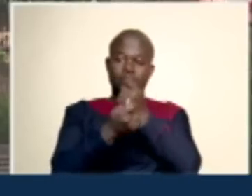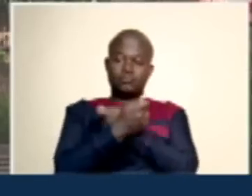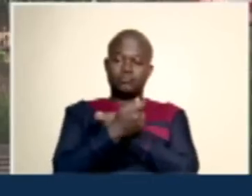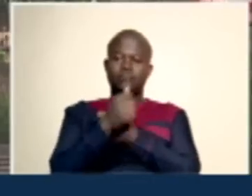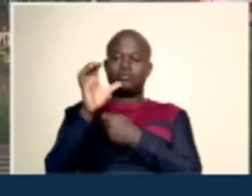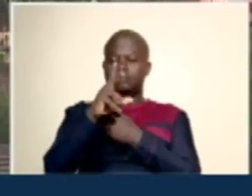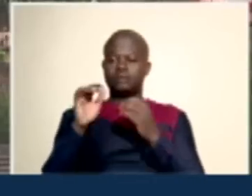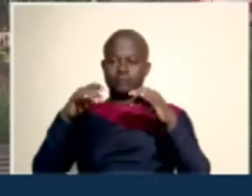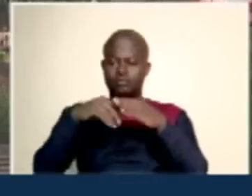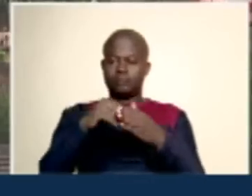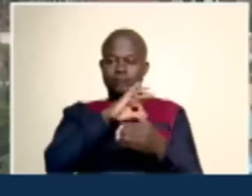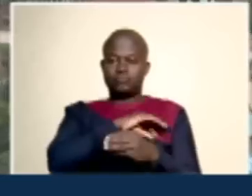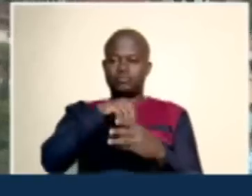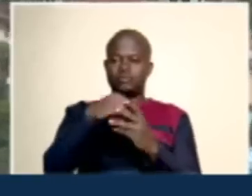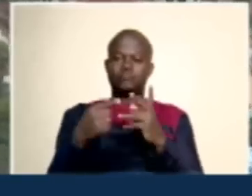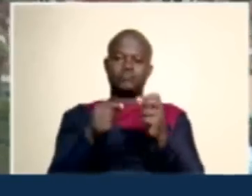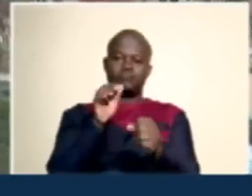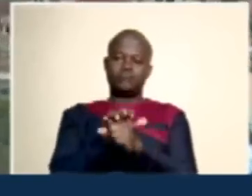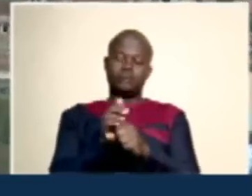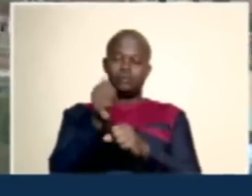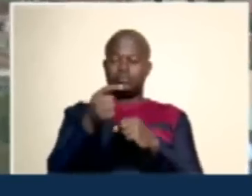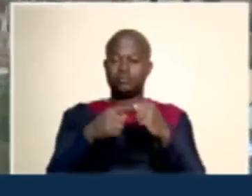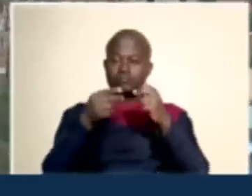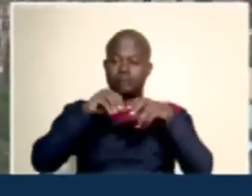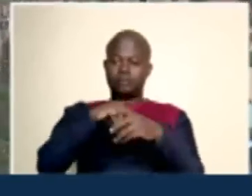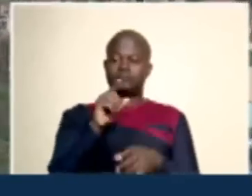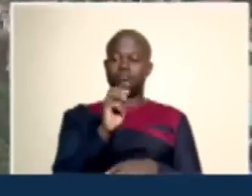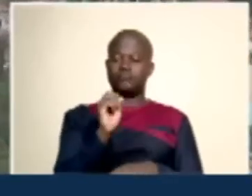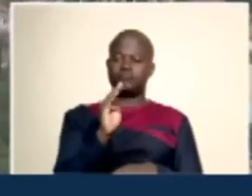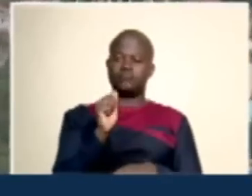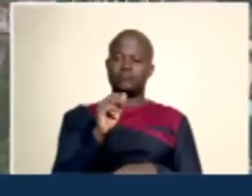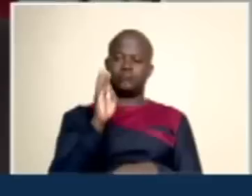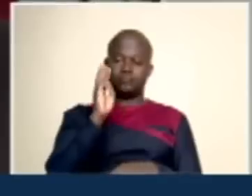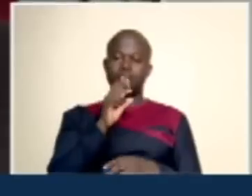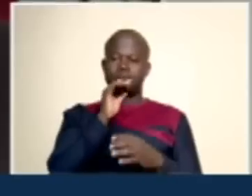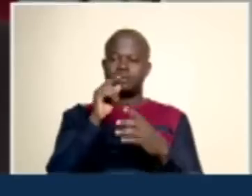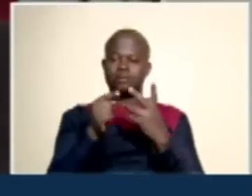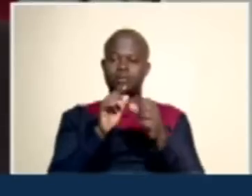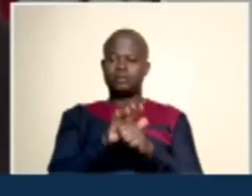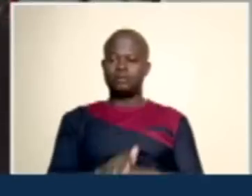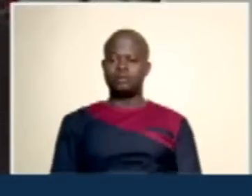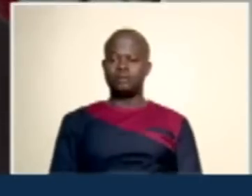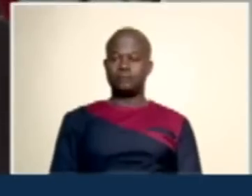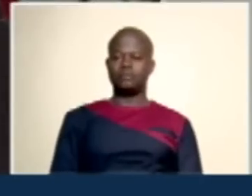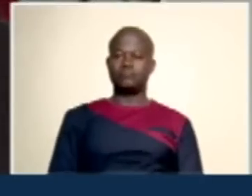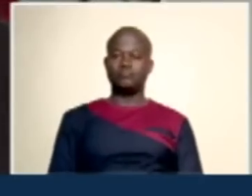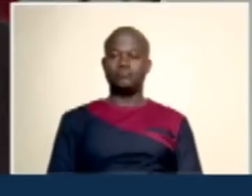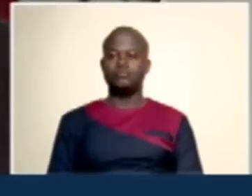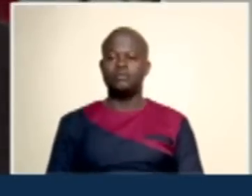Summit bayungukiyemo byinshi bituma ni ya gatandatu izabera muri Zimbabwe bayitezeho byinshi. We've seen tremendous